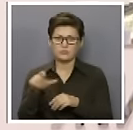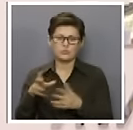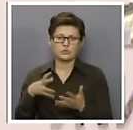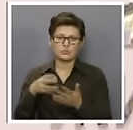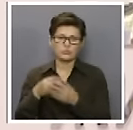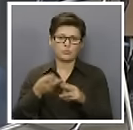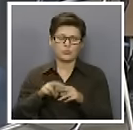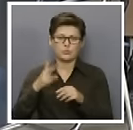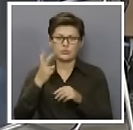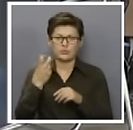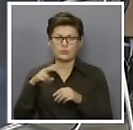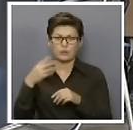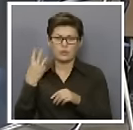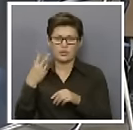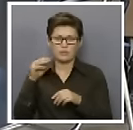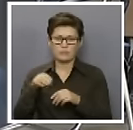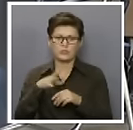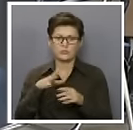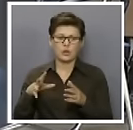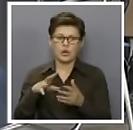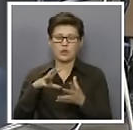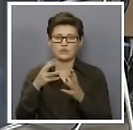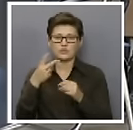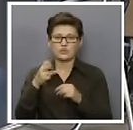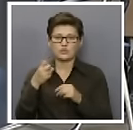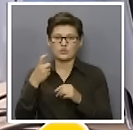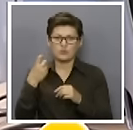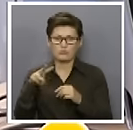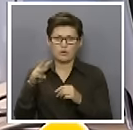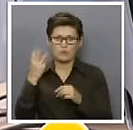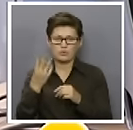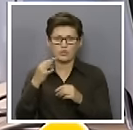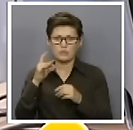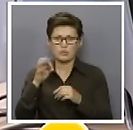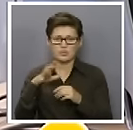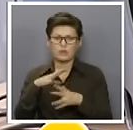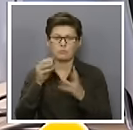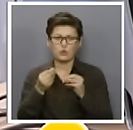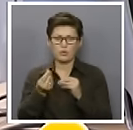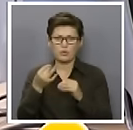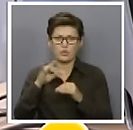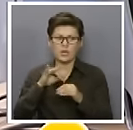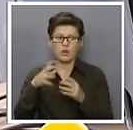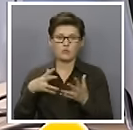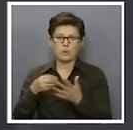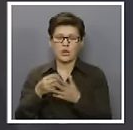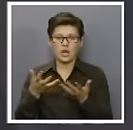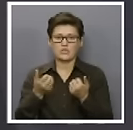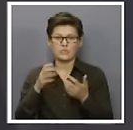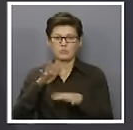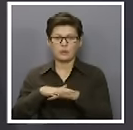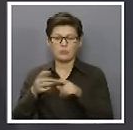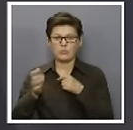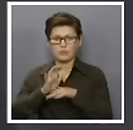төленеді. 222 мыңға тарта салымшы 123 миллиард теңгеге жуықтайтын депозиттің жалпы сомасынан өтемақы қалат делінген